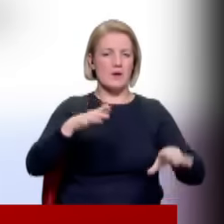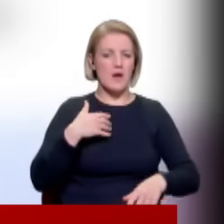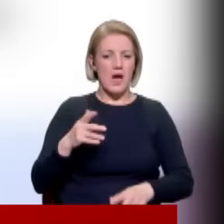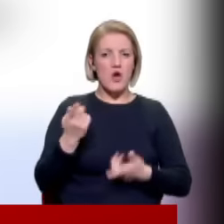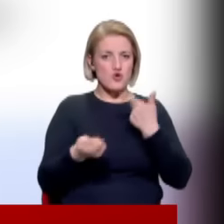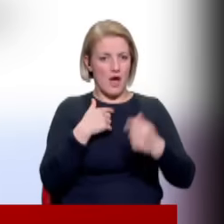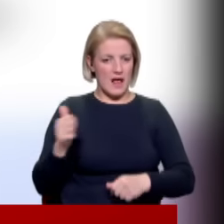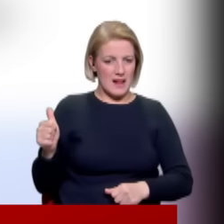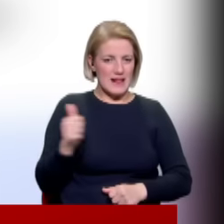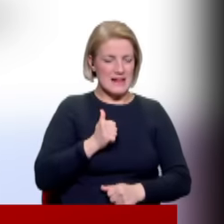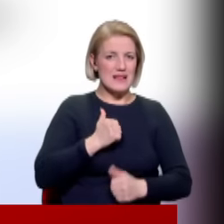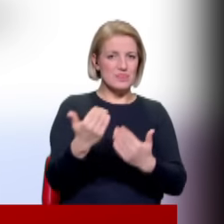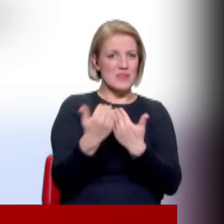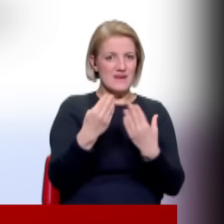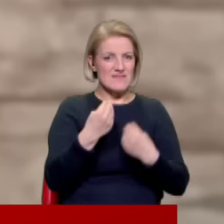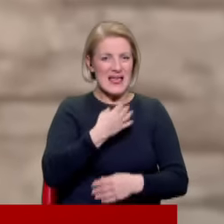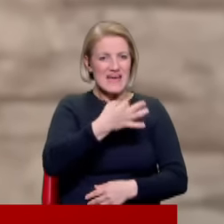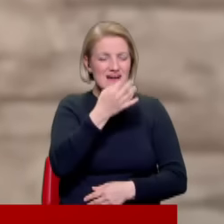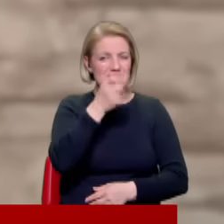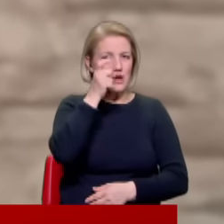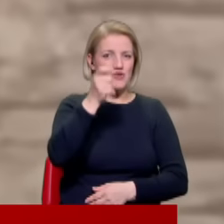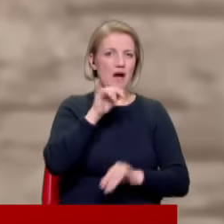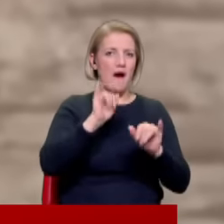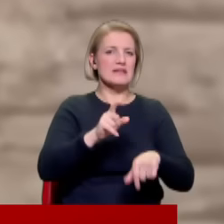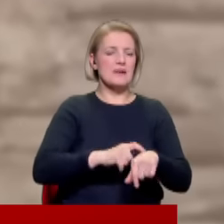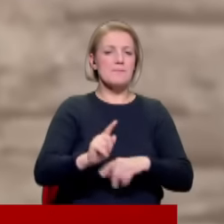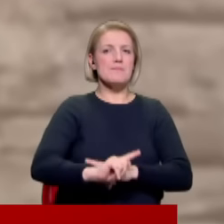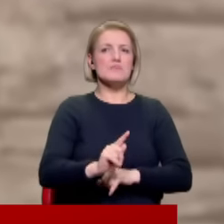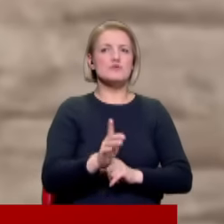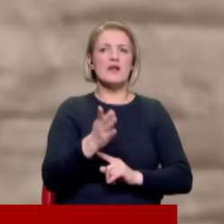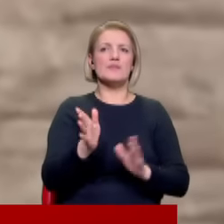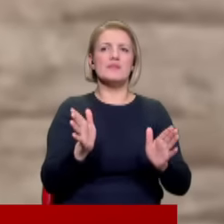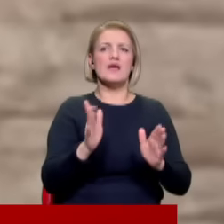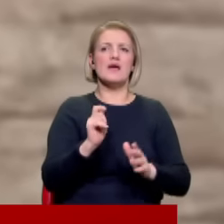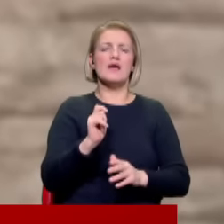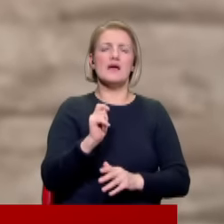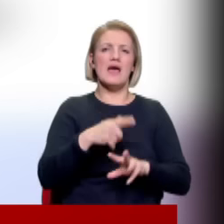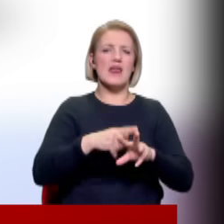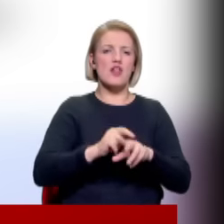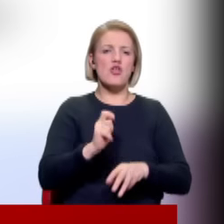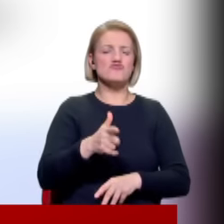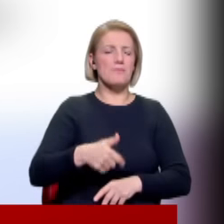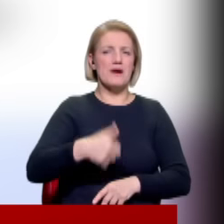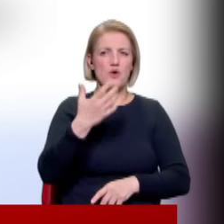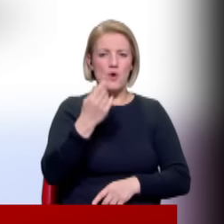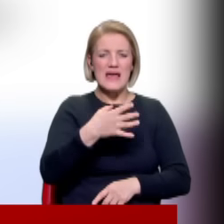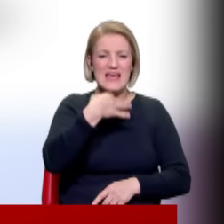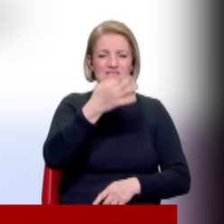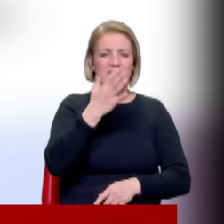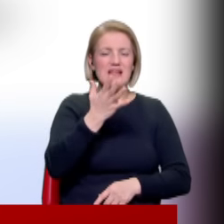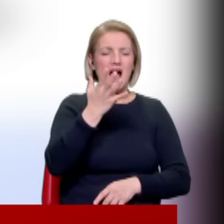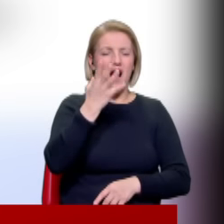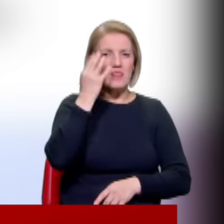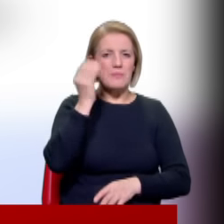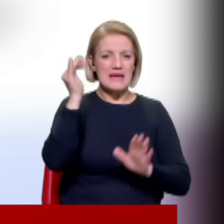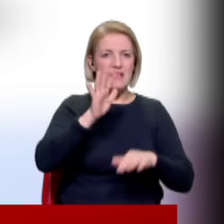gelmeme katkı sunan ifadesi dikkat çekti. Aynı zamanda memur sen Ereğli ilçe başkanı olan İlhan Yılmaz o ifadenin ne anlama geldiğini bir